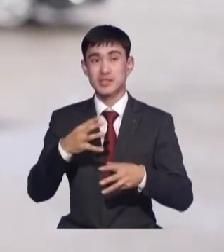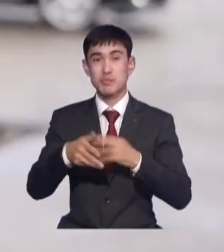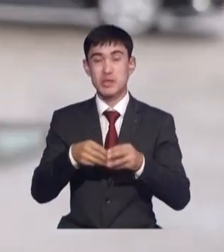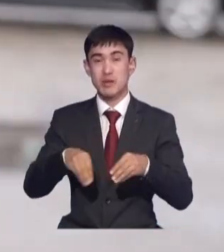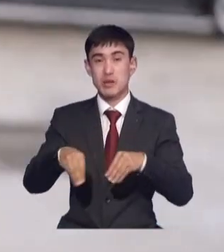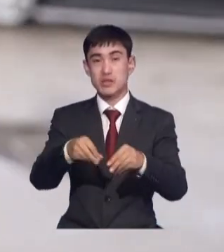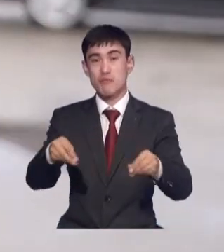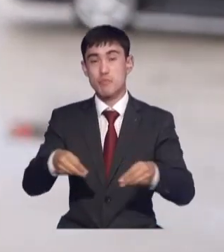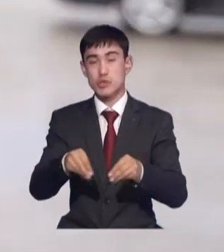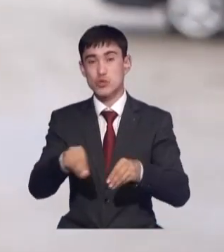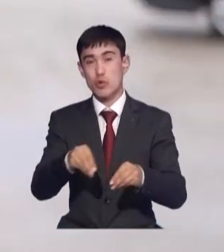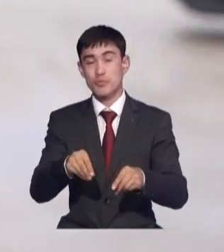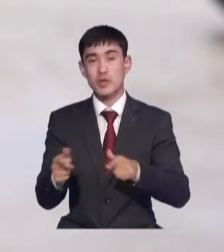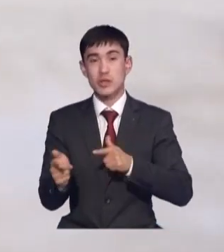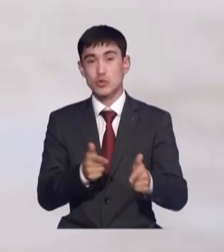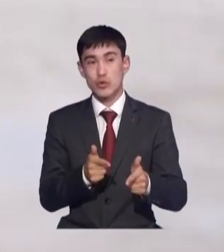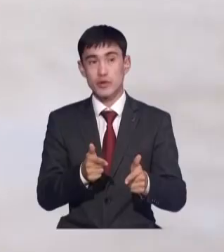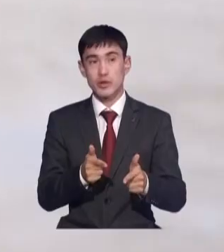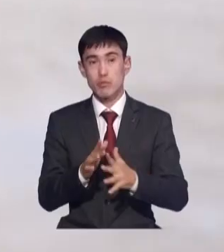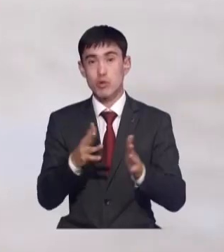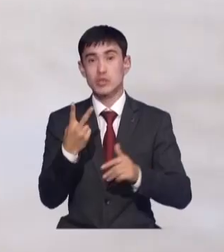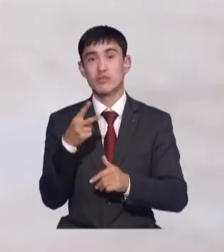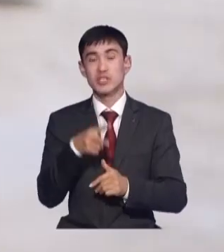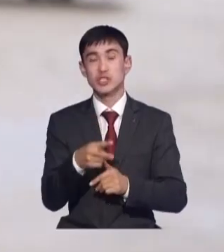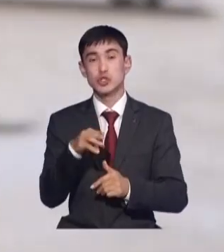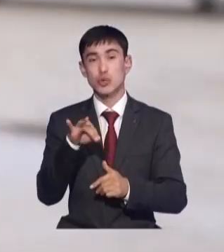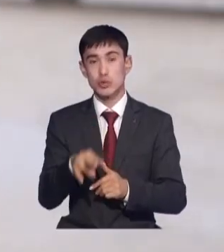отсев песок также мы заготовили более 2000 тонн